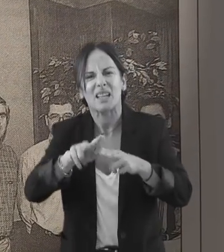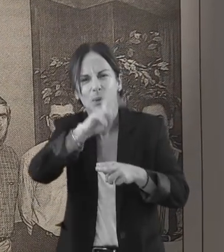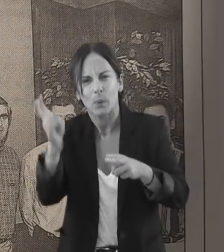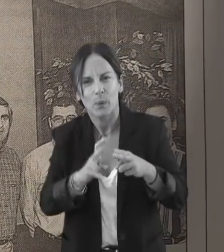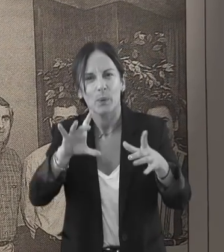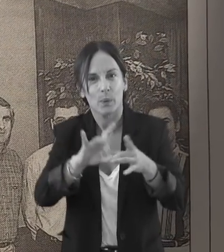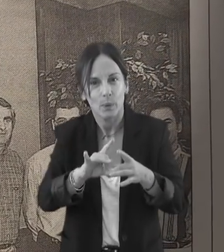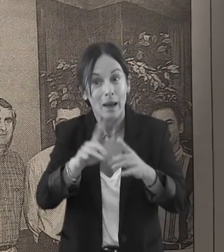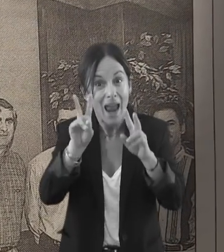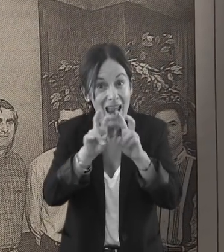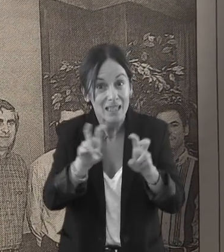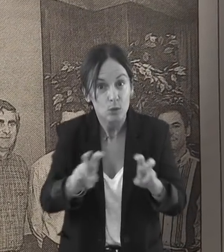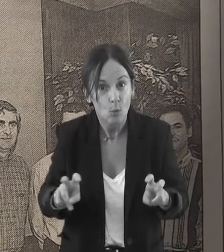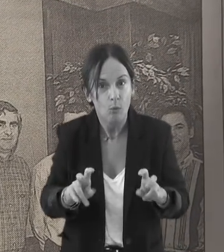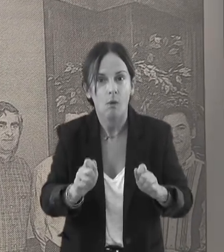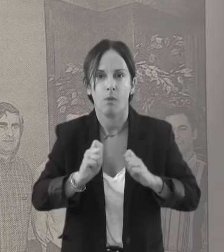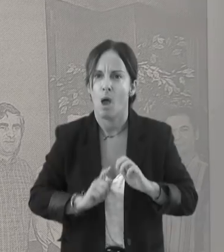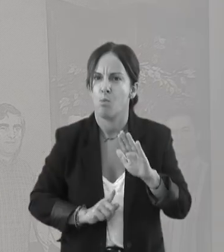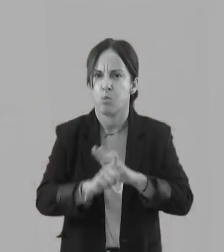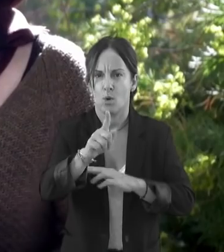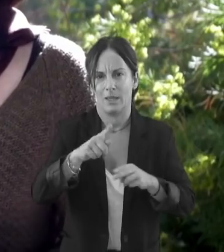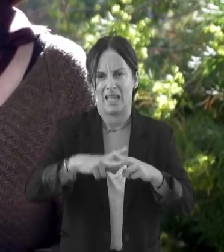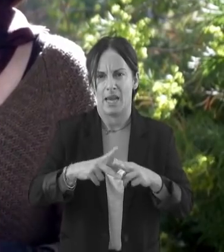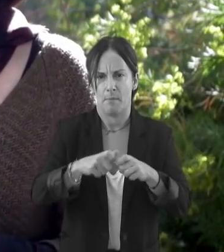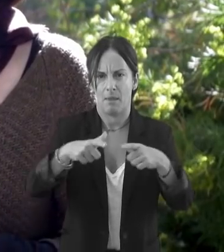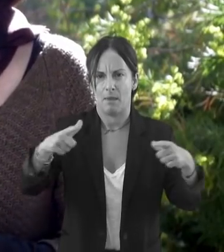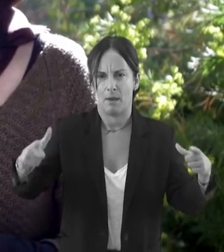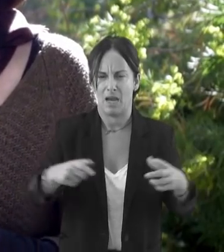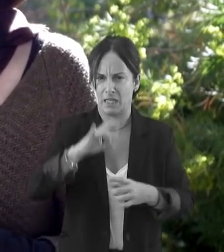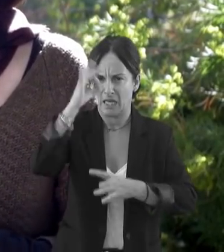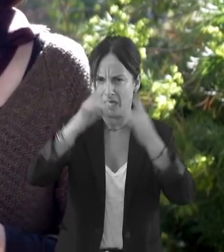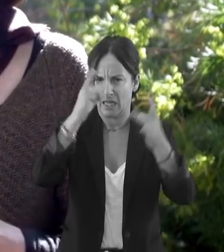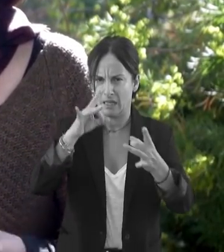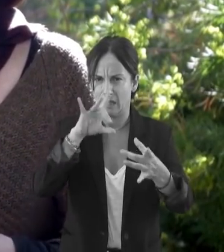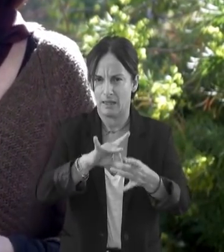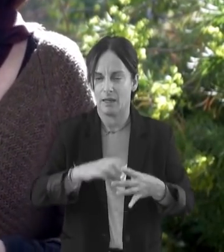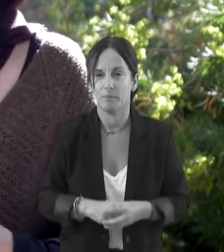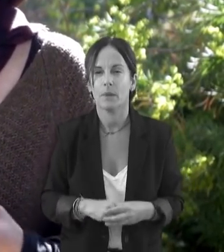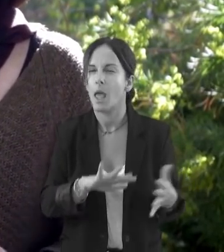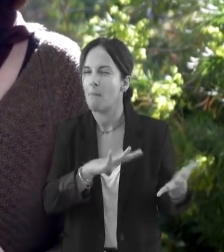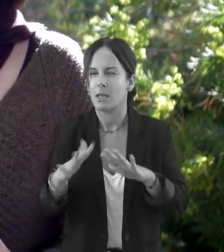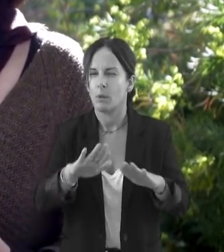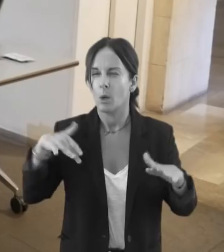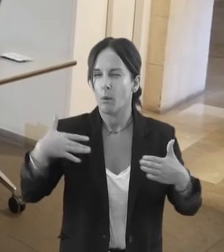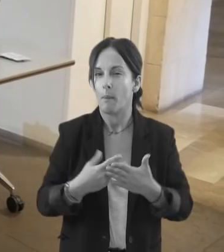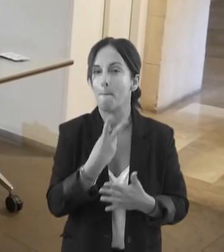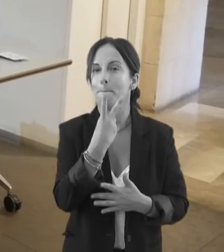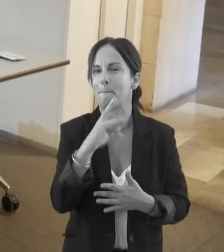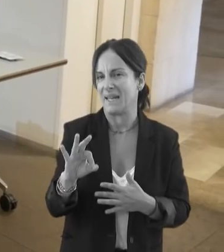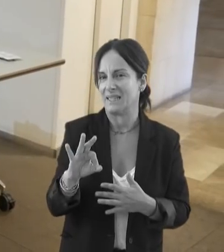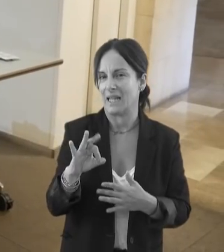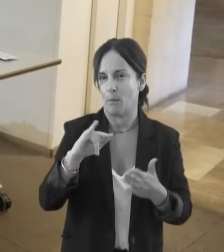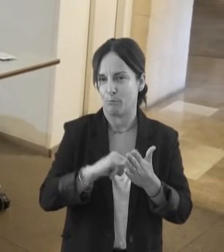Un dels projectes que més ens ha marcat ha estat el projecte Metestone, que